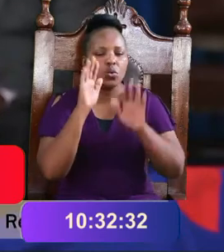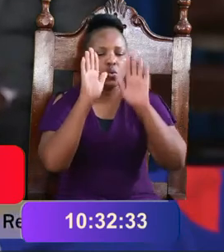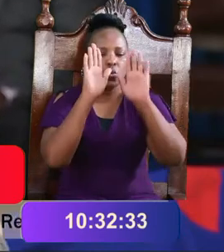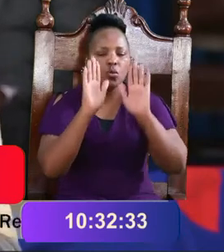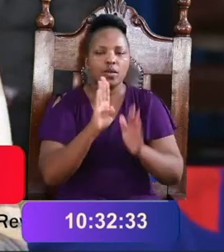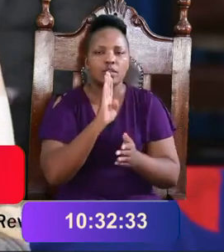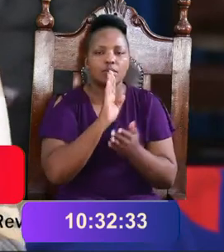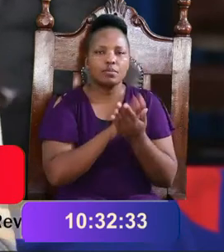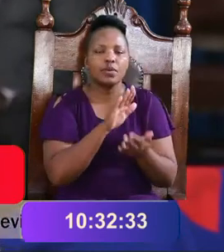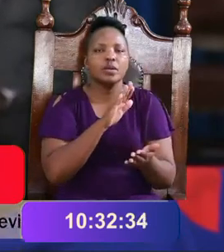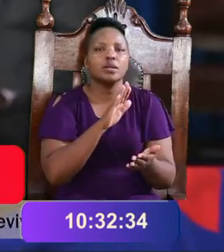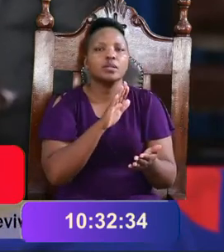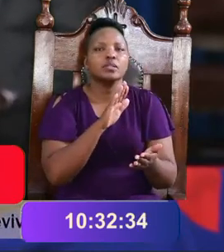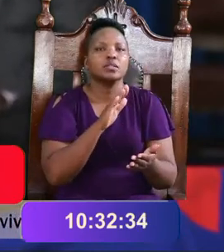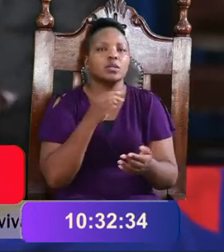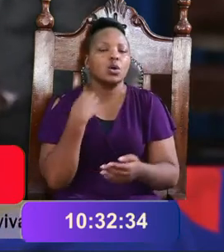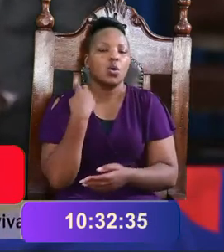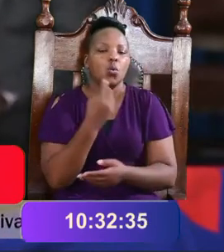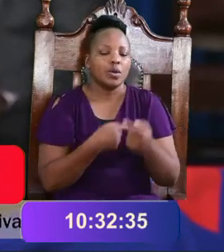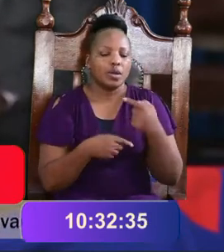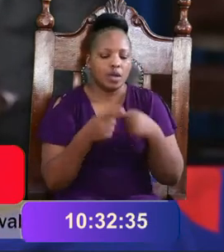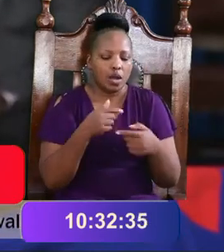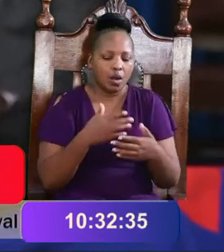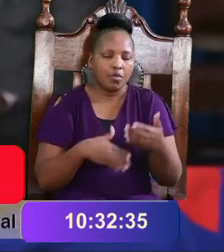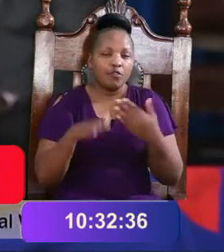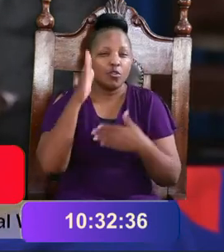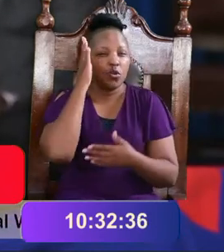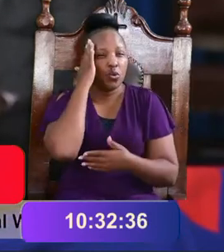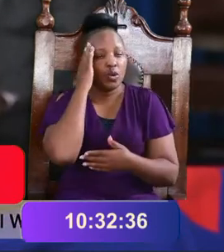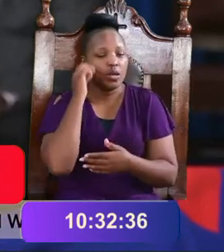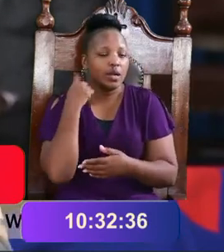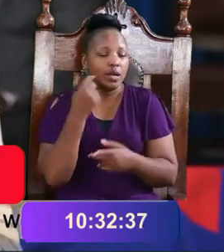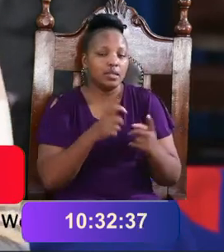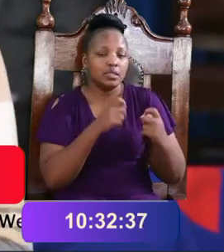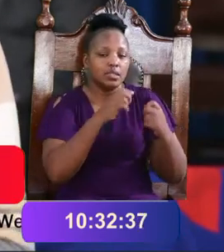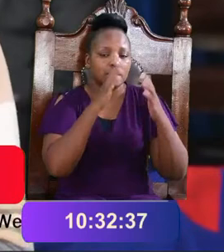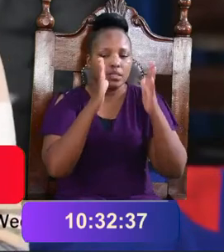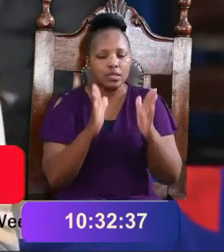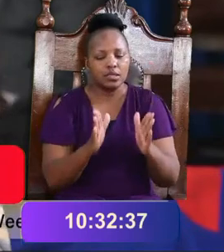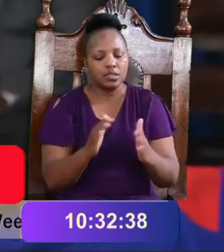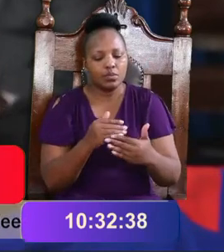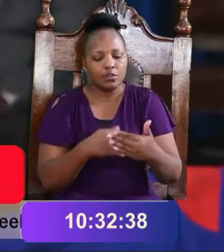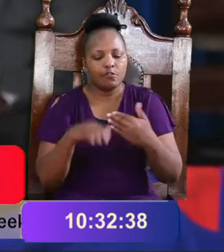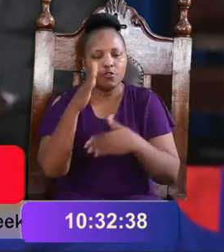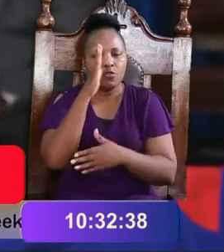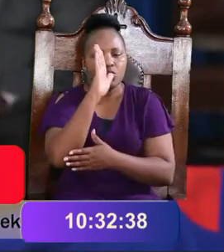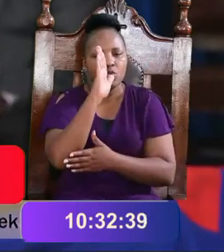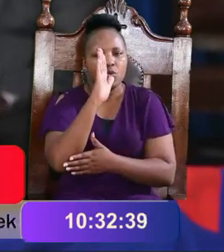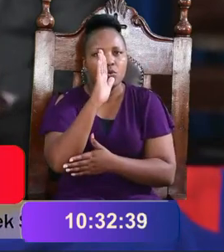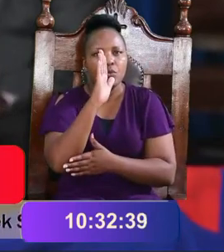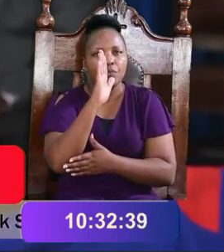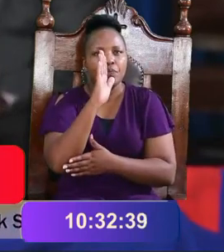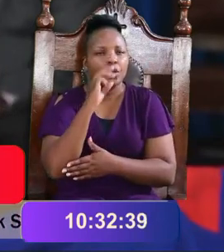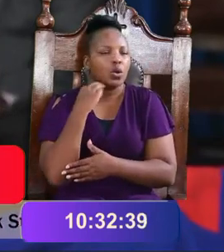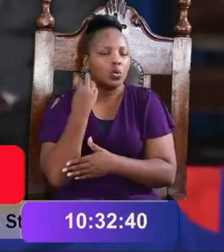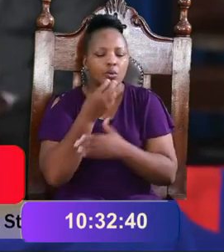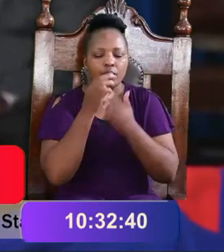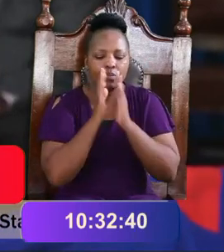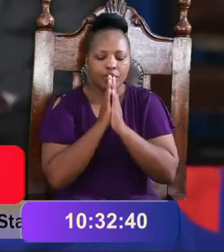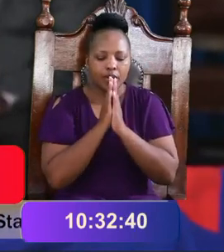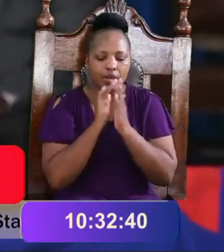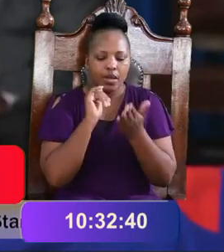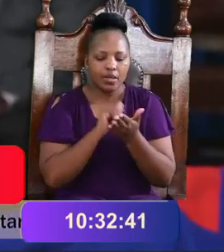kuabudiwa mfalme. Bwana, tuaja mbele zako tukijua sisi ni watendaji dhambi mbele zako, na tukiomba mfalme